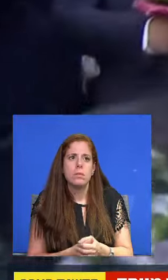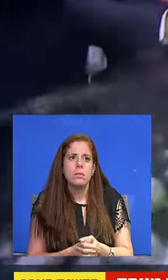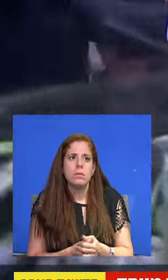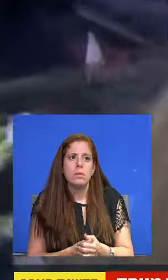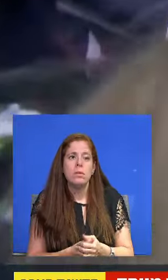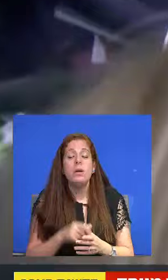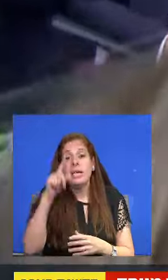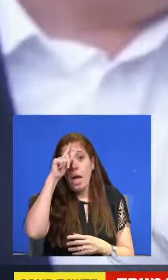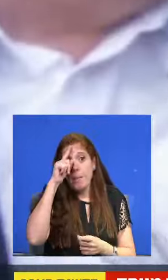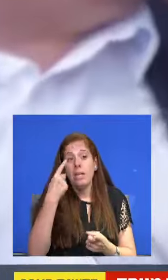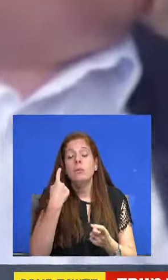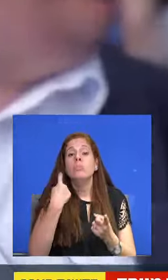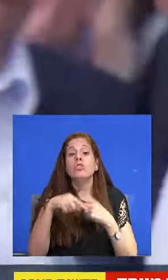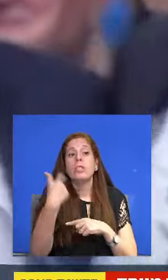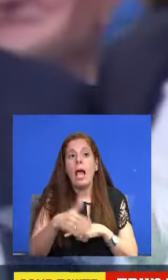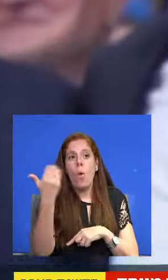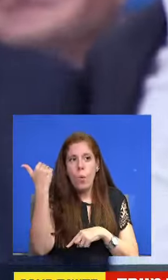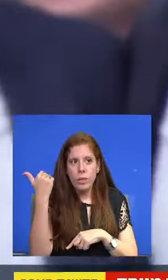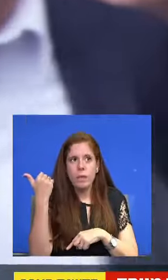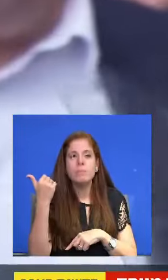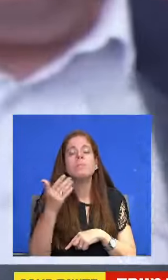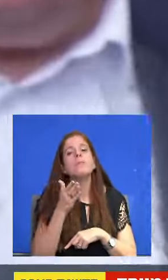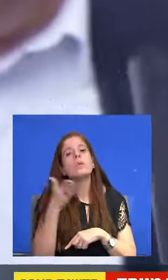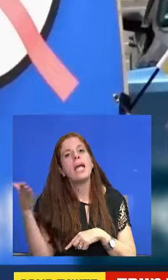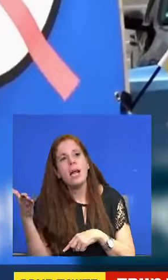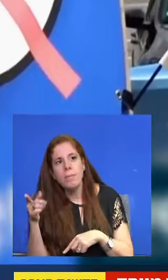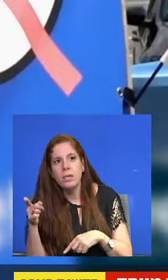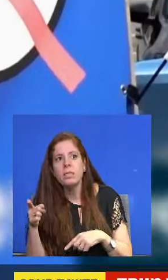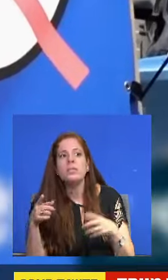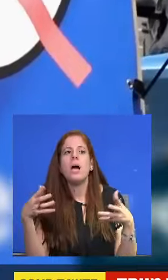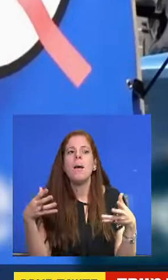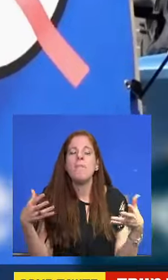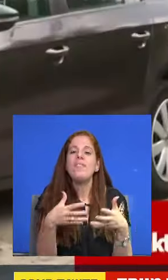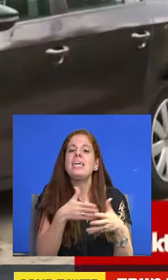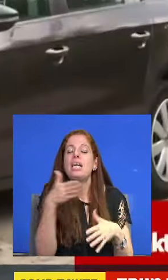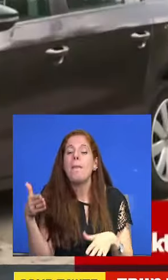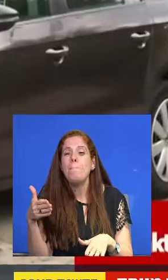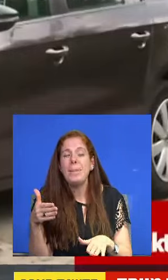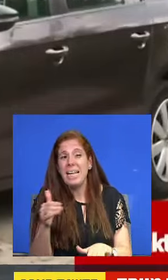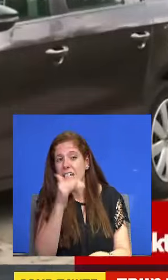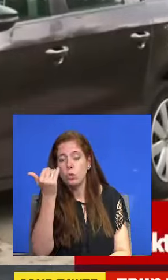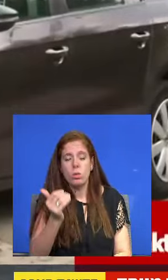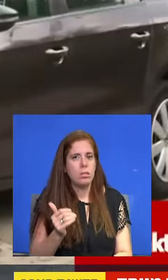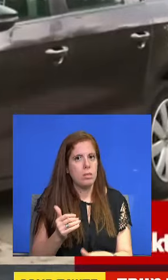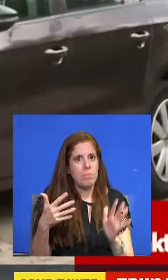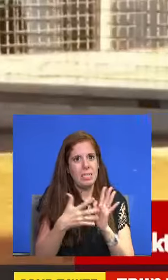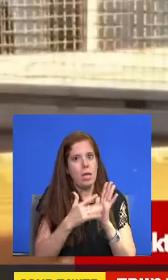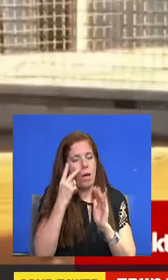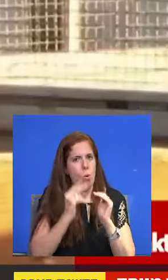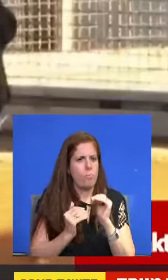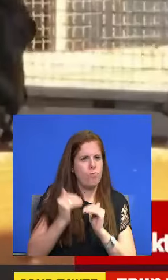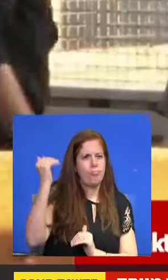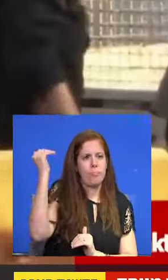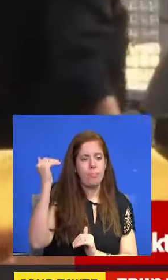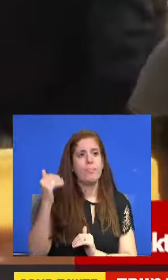גרמניה בשנה האחרונה נוטה לימין. אלטרנטיבה לגרמניה, מפלגת הימין הקיצוני נוסקת בסקרים, המנהיג של ההוקר נמצא תחת מעקב, המשטרה